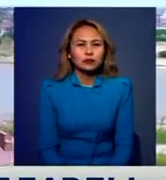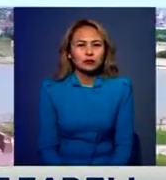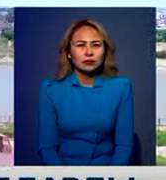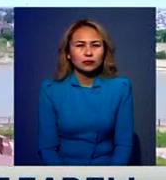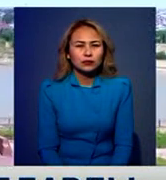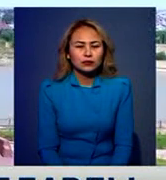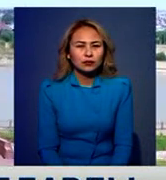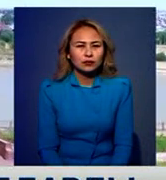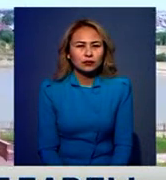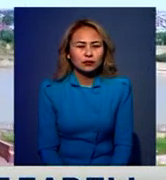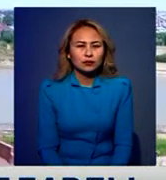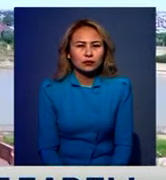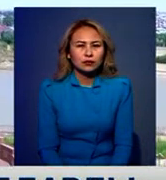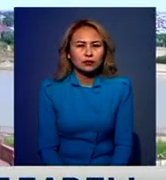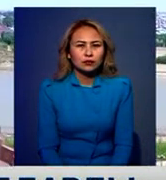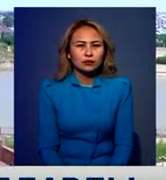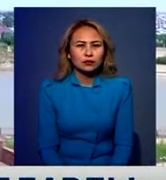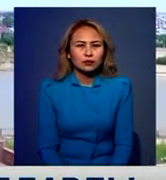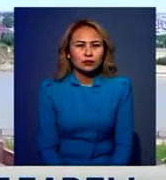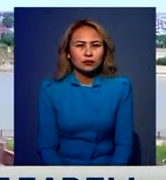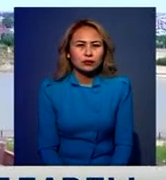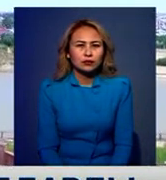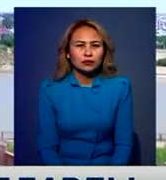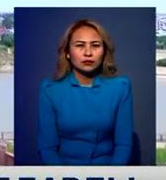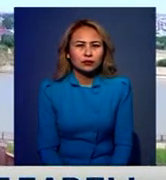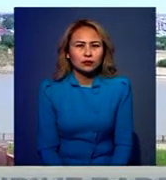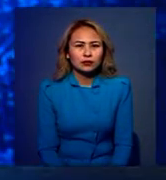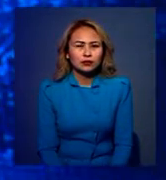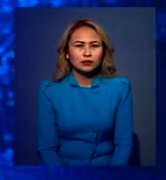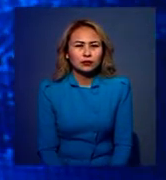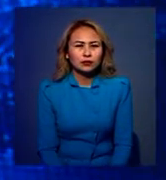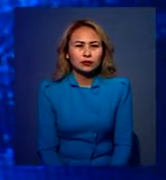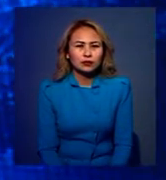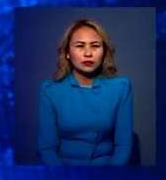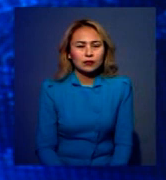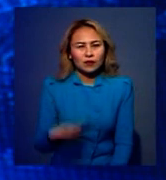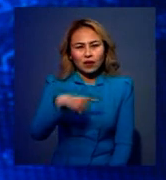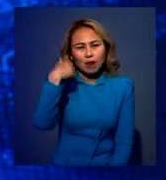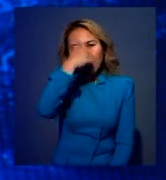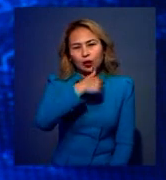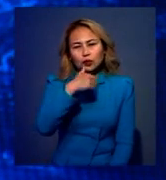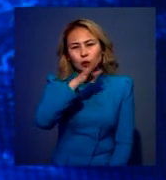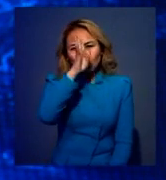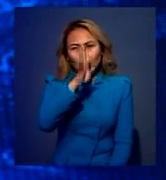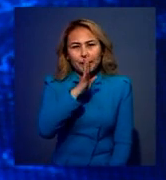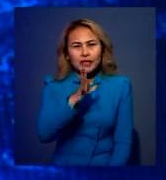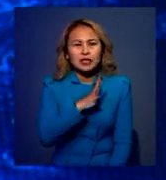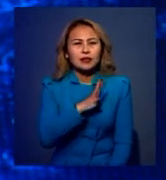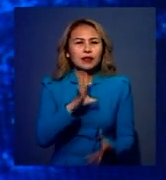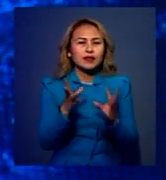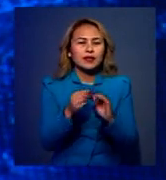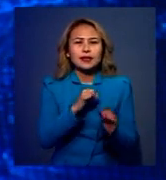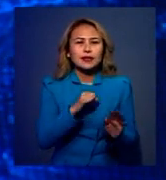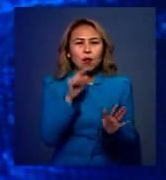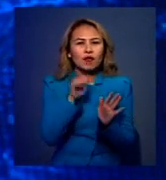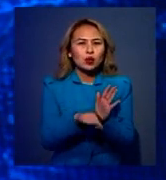Нұртаев, президент телерадио кешенінің көмегімен хабар 24. Биыл алғашқы 4 айда еліміздегі жалпы